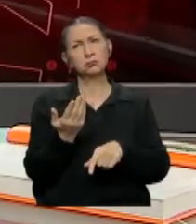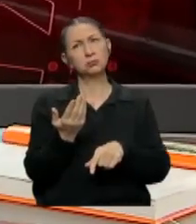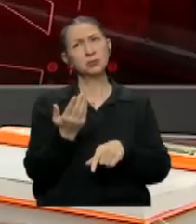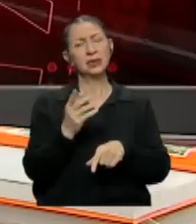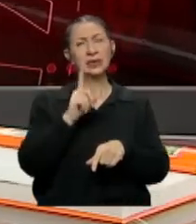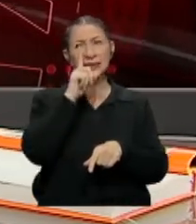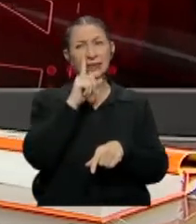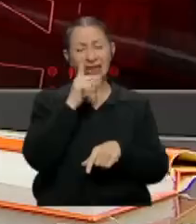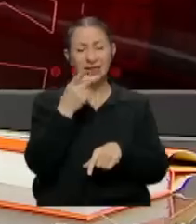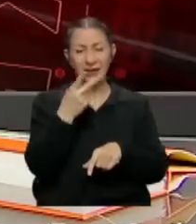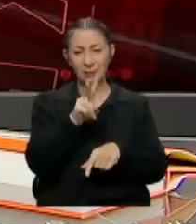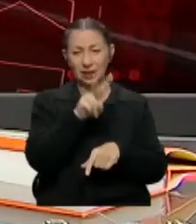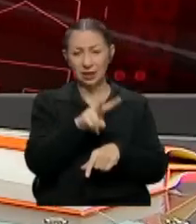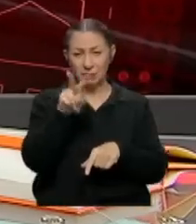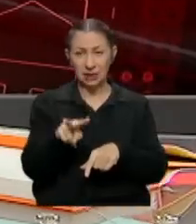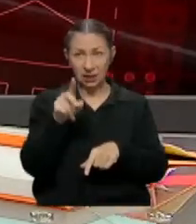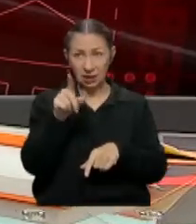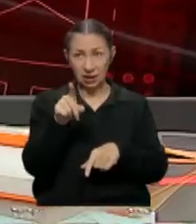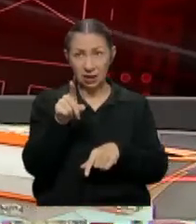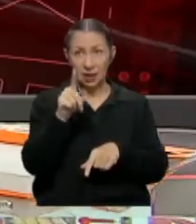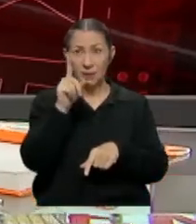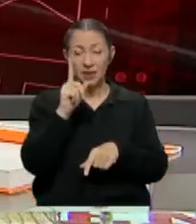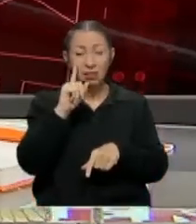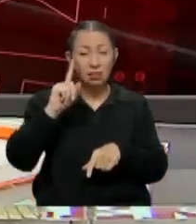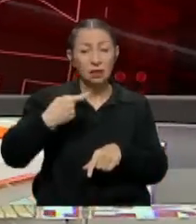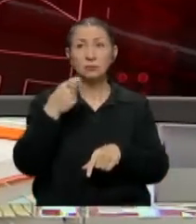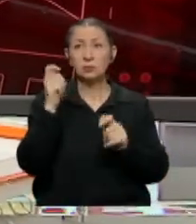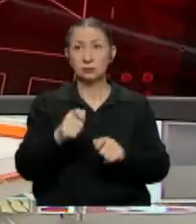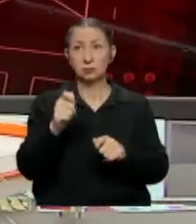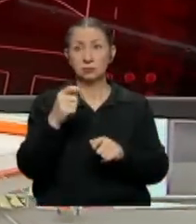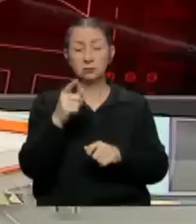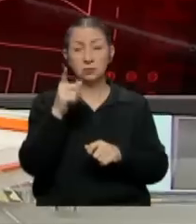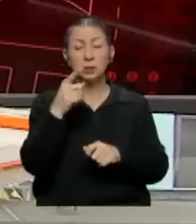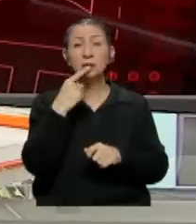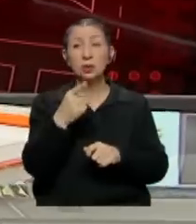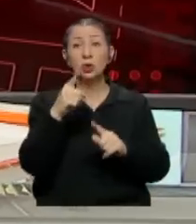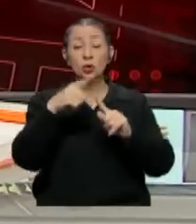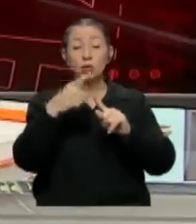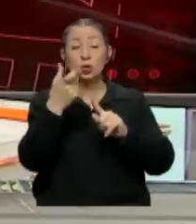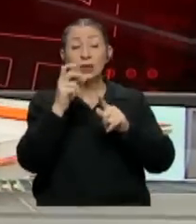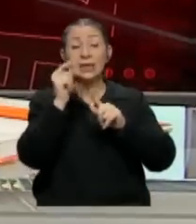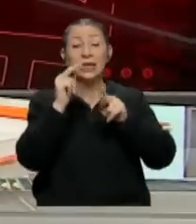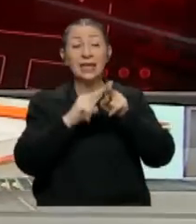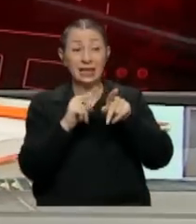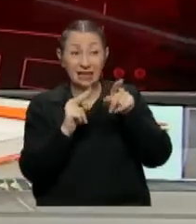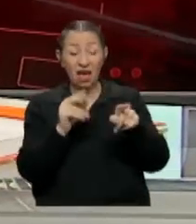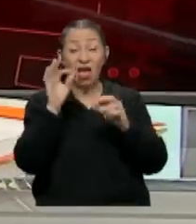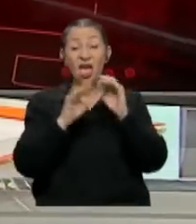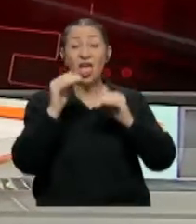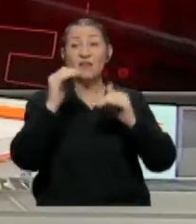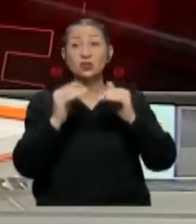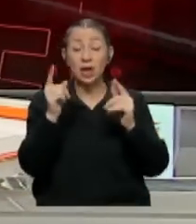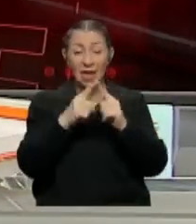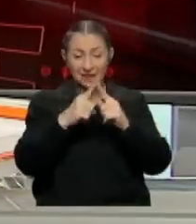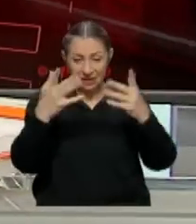Nisan 2022'de bir tespitte bulunduk burada dedik ki TÜİK enflasyon